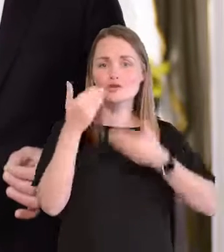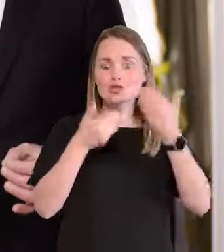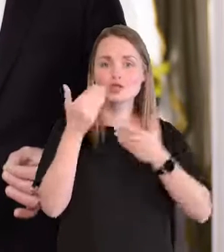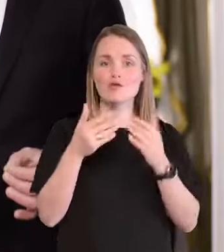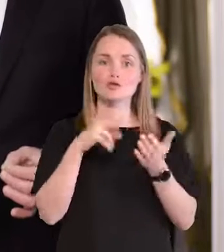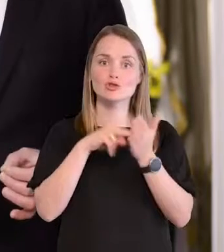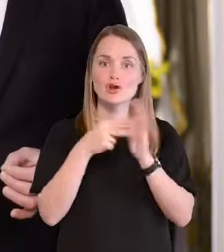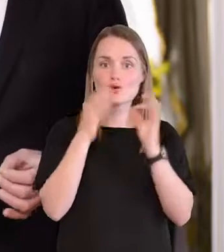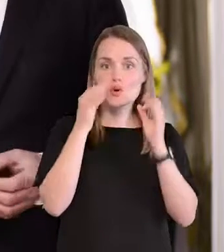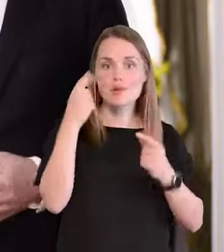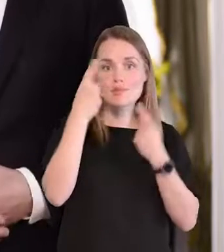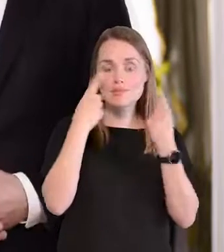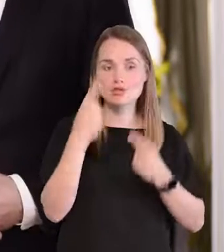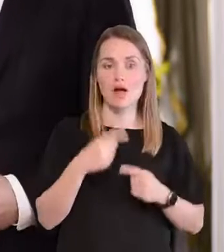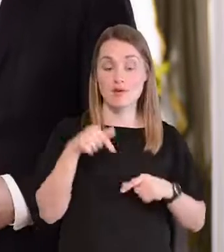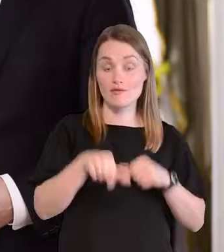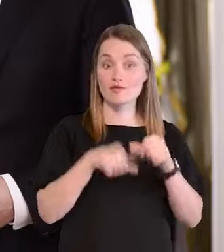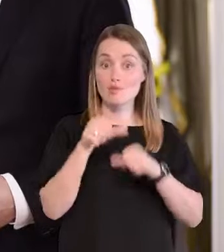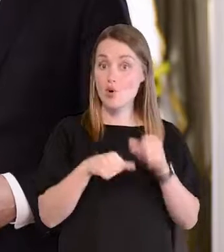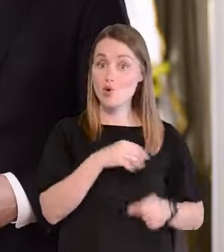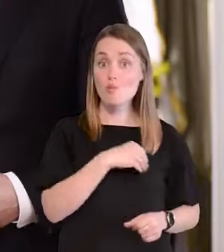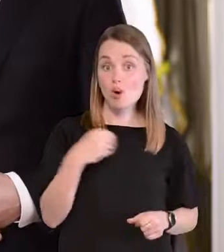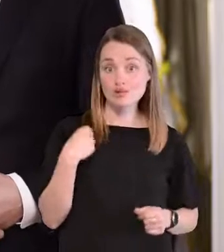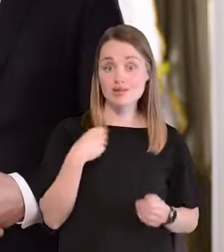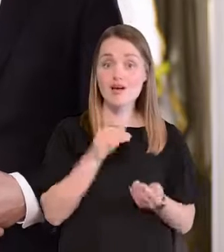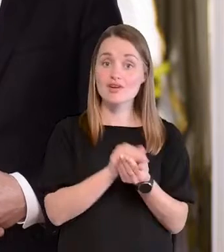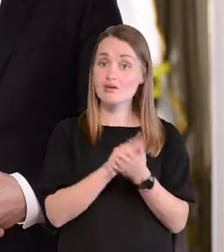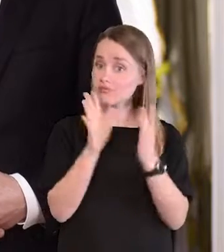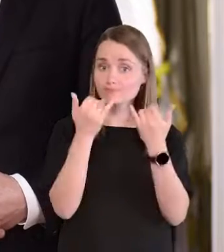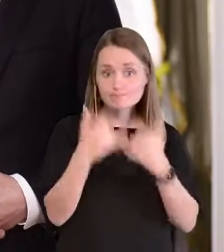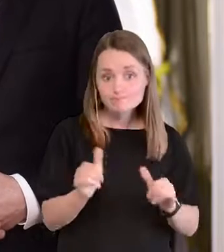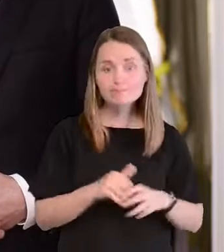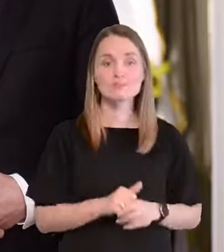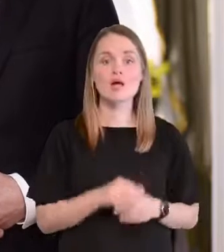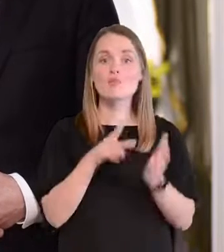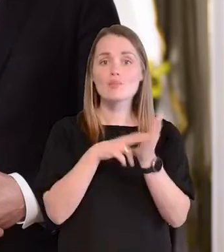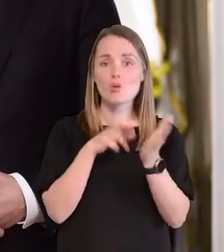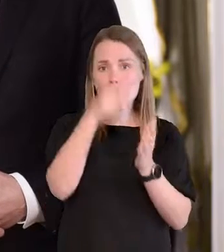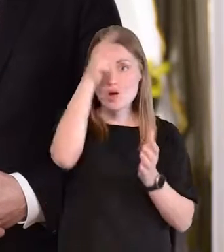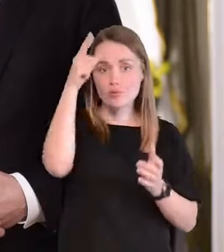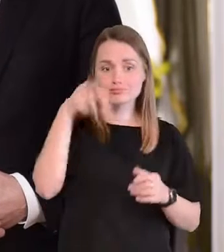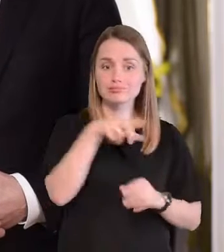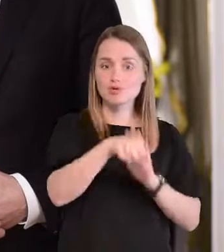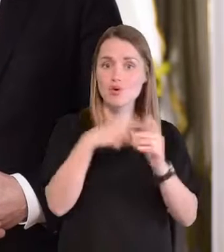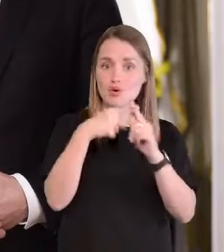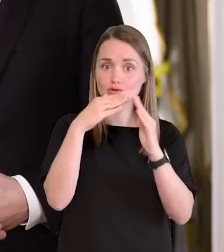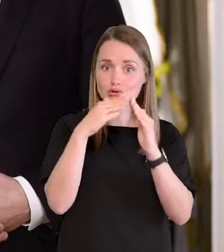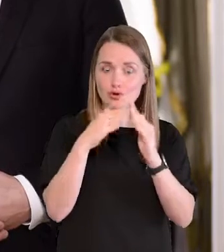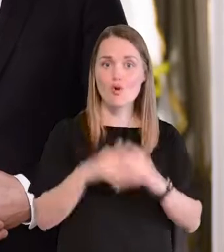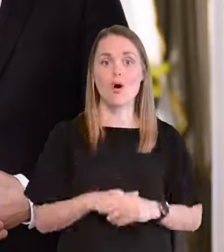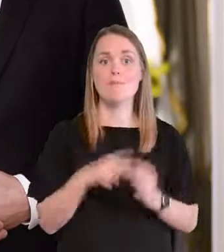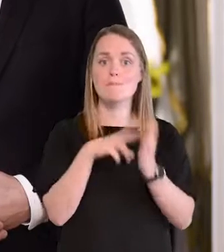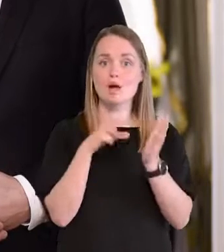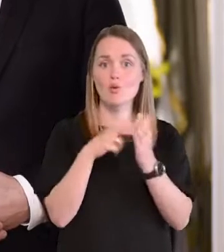się dobrymi myślami. W tym roku Polska Wielkanoc będzie inna. Zabraknie tłumów wiernych na nabożeństwach w kościołach,